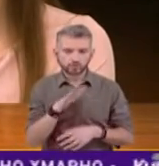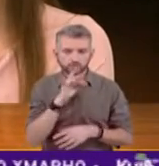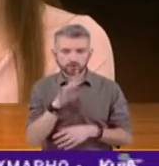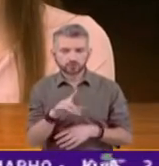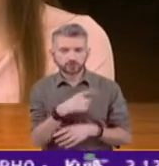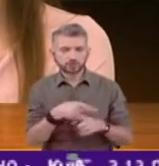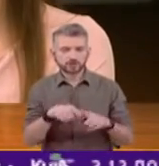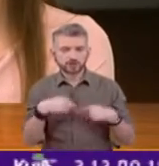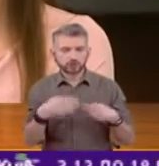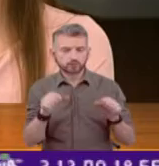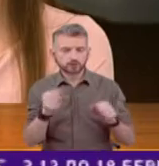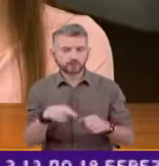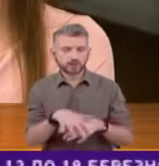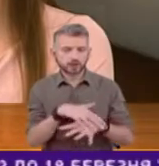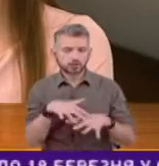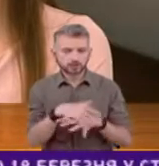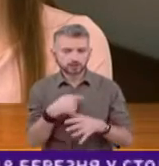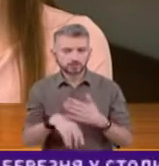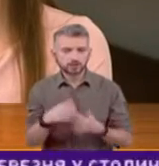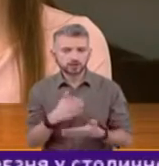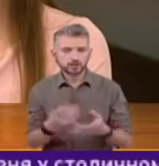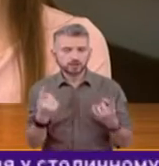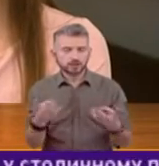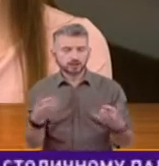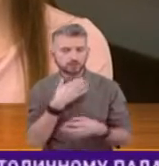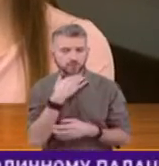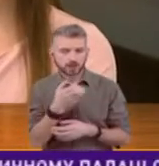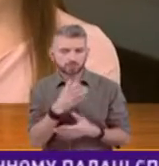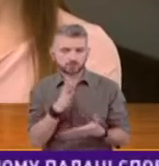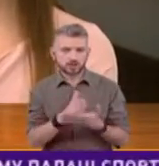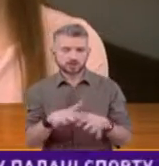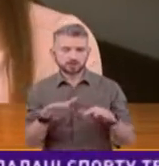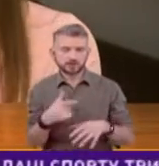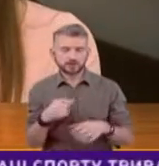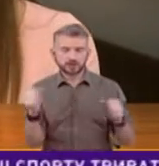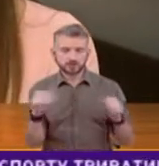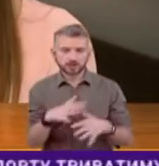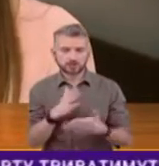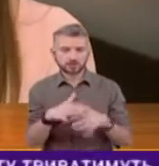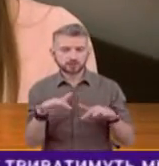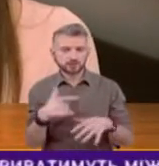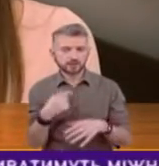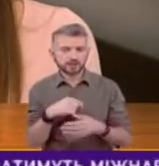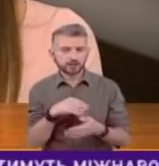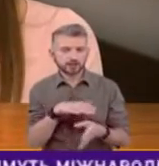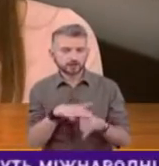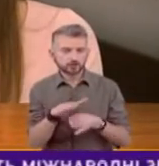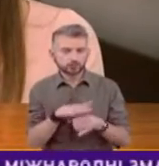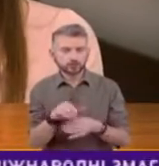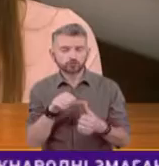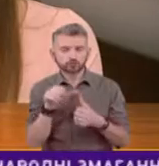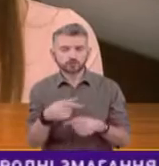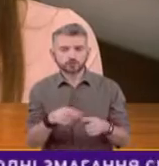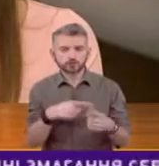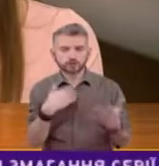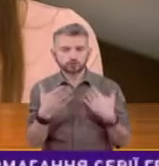дало можливість знову для громади, бо є велика потреба мати місце, де збиратись, мати місце, де реалізовувати. І особливо це